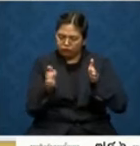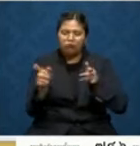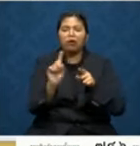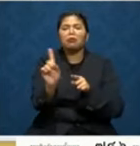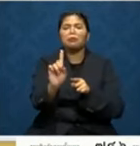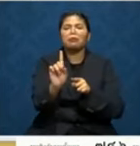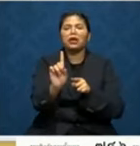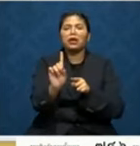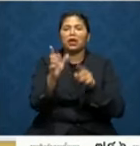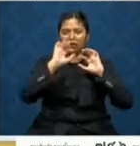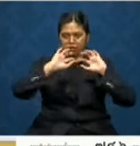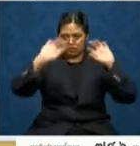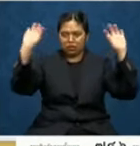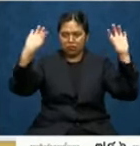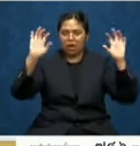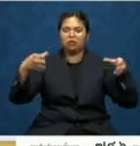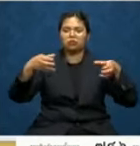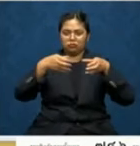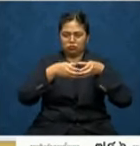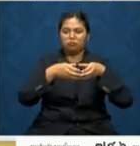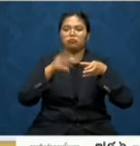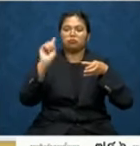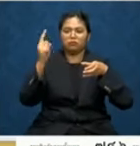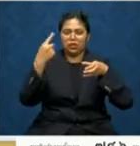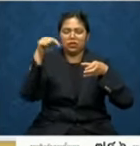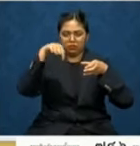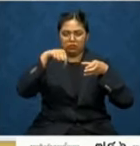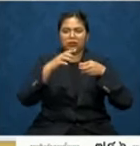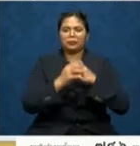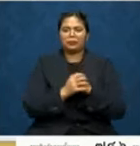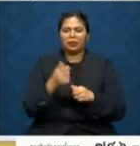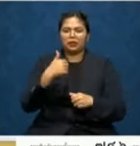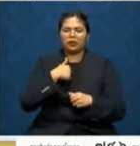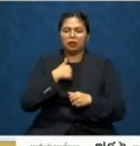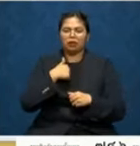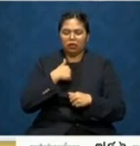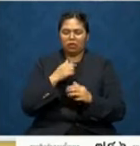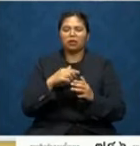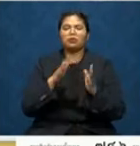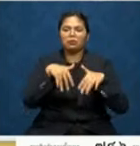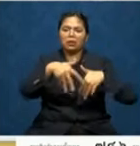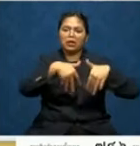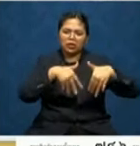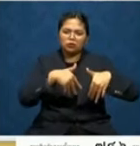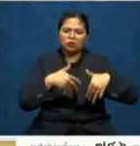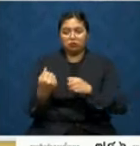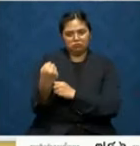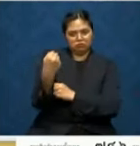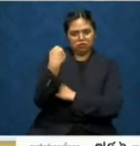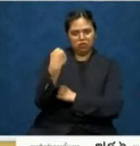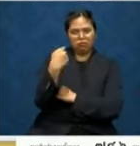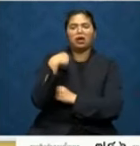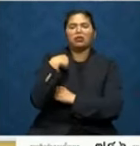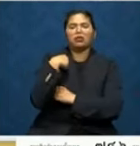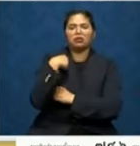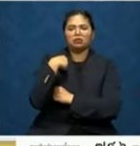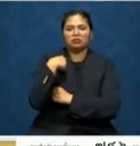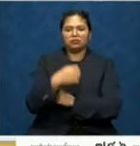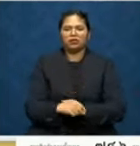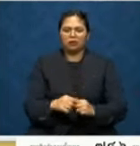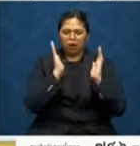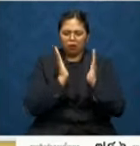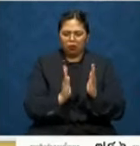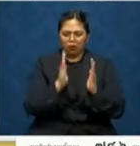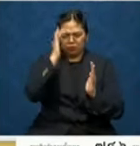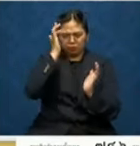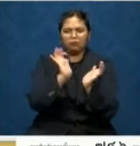่งรัฐบลชดนี้เพื่ให้ชัดเจนสรางขว powered THEEN ให้ประชาชน promisesจะอาศัยจารณธิบัมือในการด